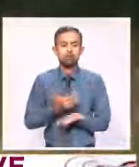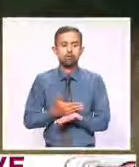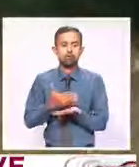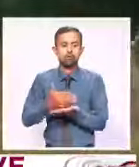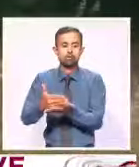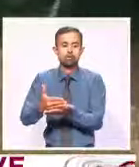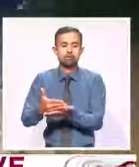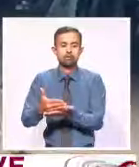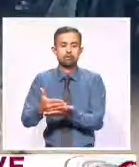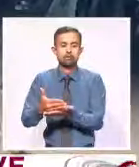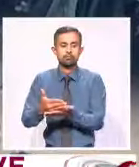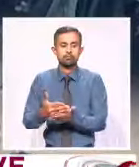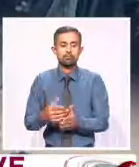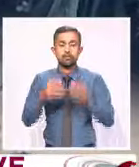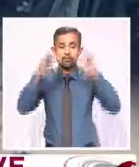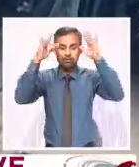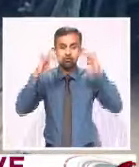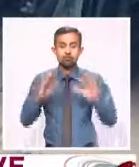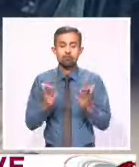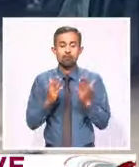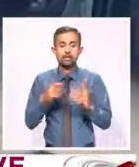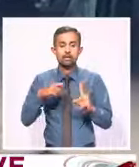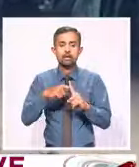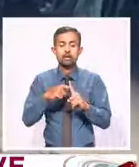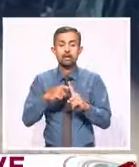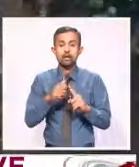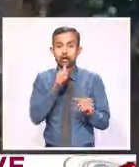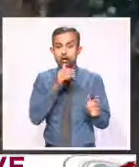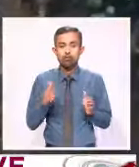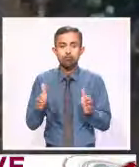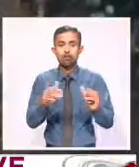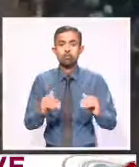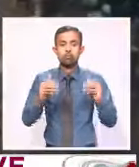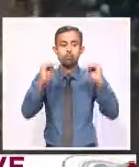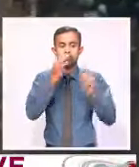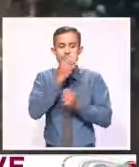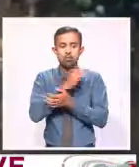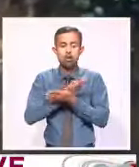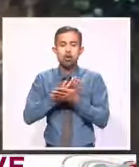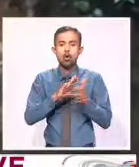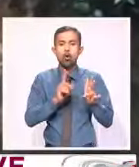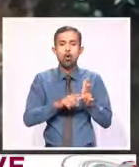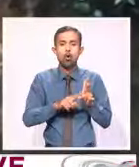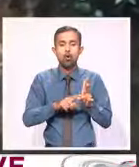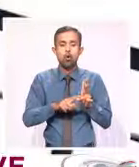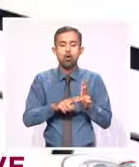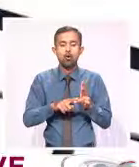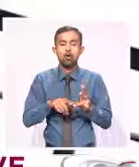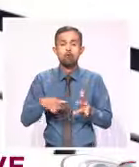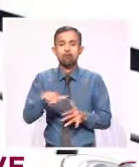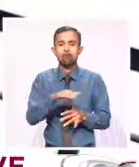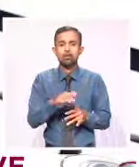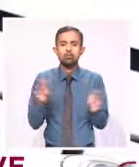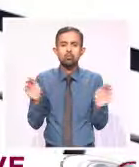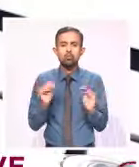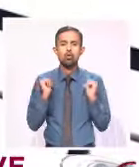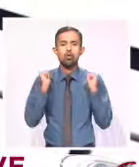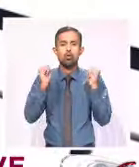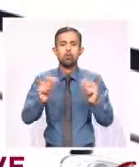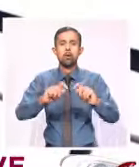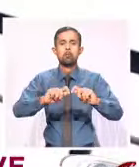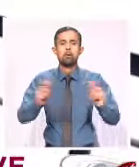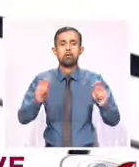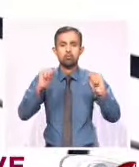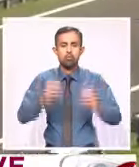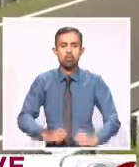එල්ල වූ බවයි. අධික වර්ෂාව නිසා කිරම ඔය පිටාර ගැලීමෙන් හම්බන්තොට ඕකේ වෙල යටිගල ප්‍රදේශයේ කුඩා පාලමක් කඩා වැටී